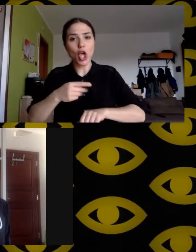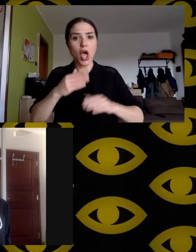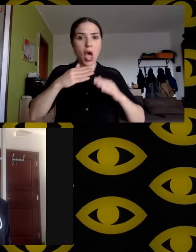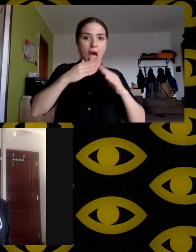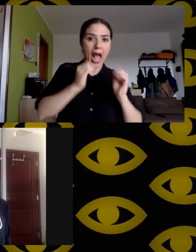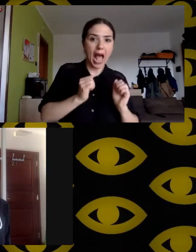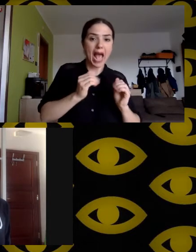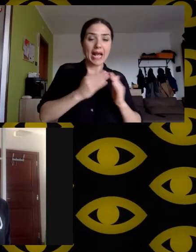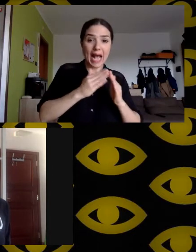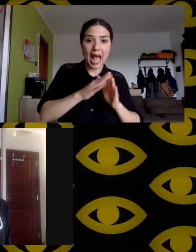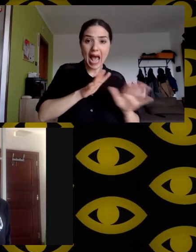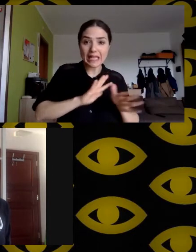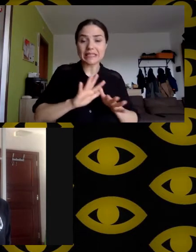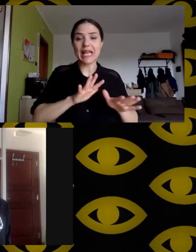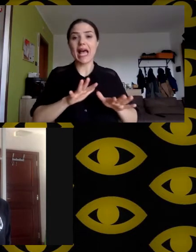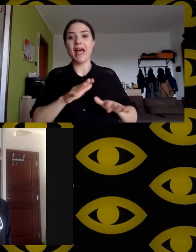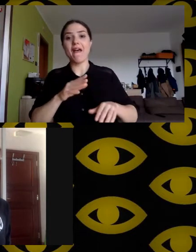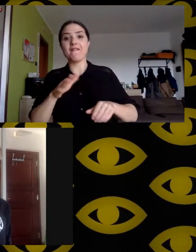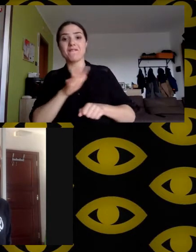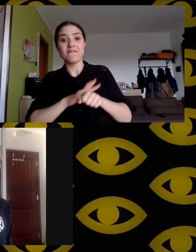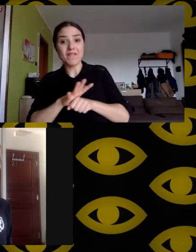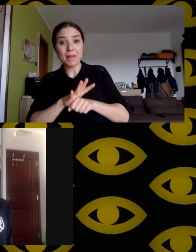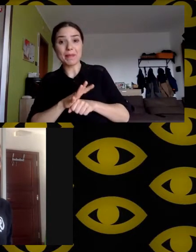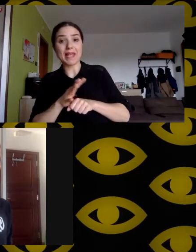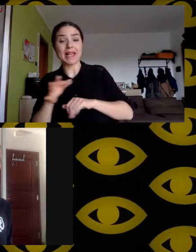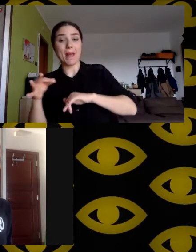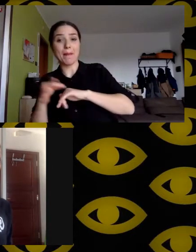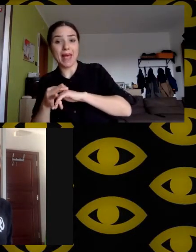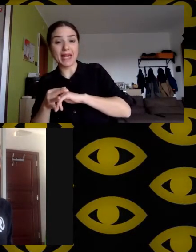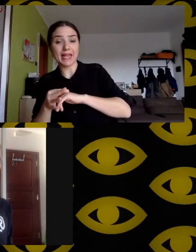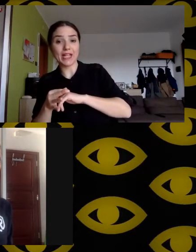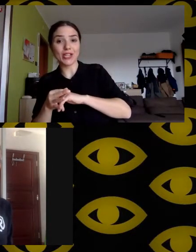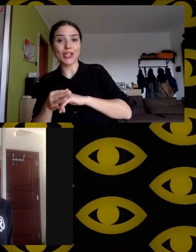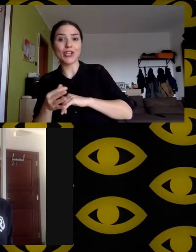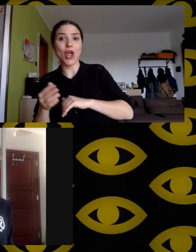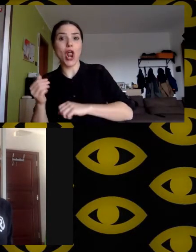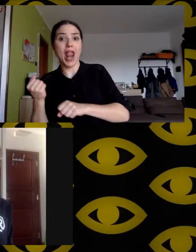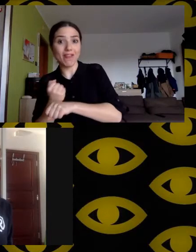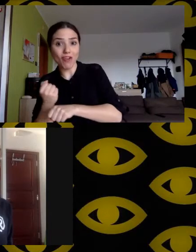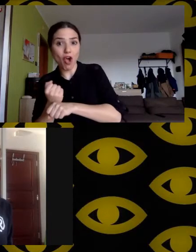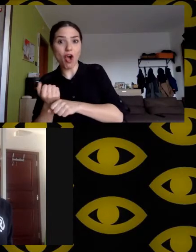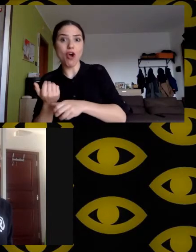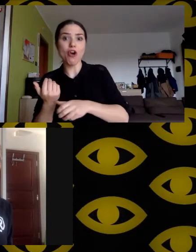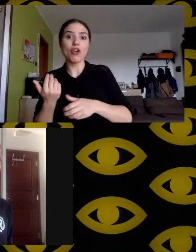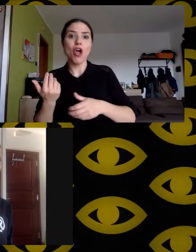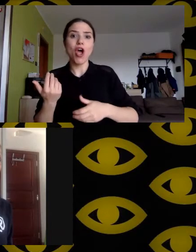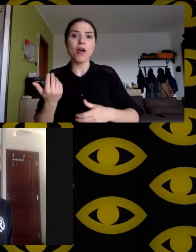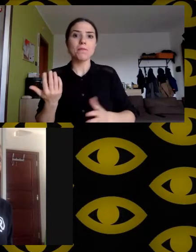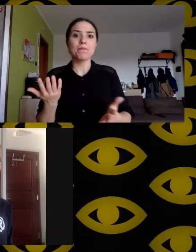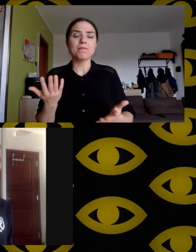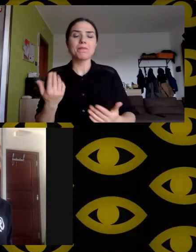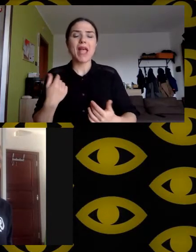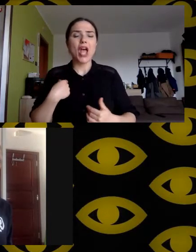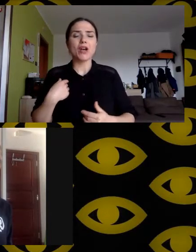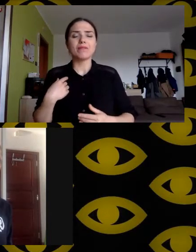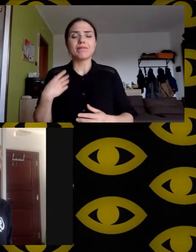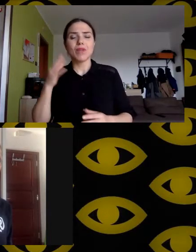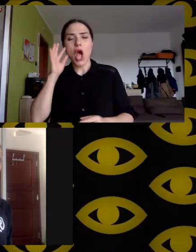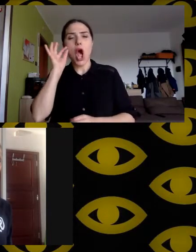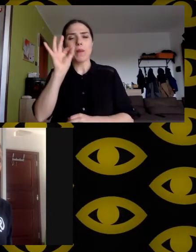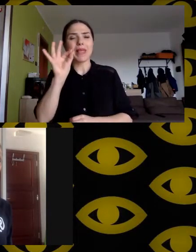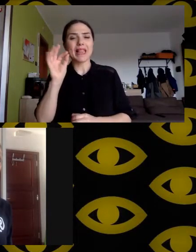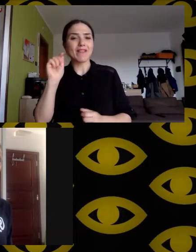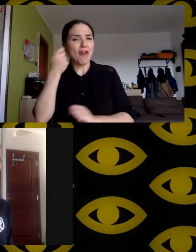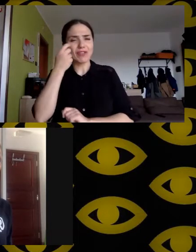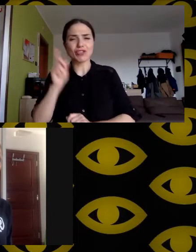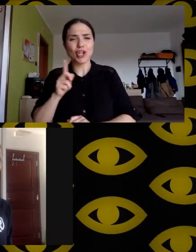lavoro. Più che dedicarmi a vincere, mi sono dedicata ad essere soddisfatta, che è una parola che ho messo per esempio